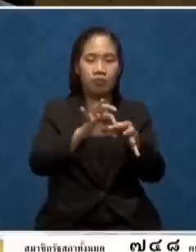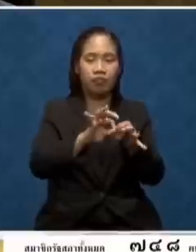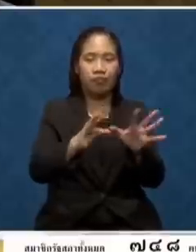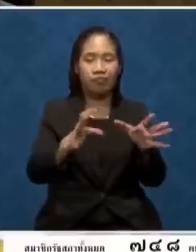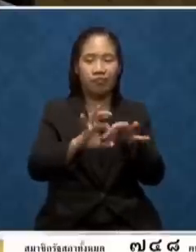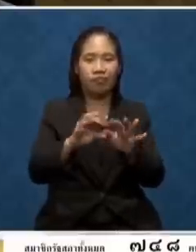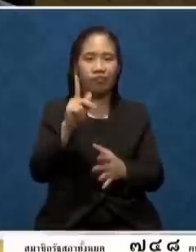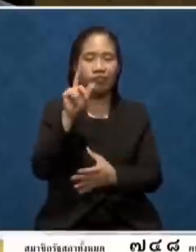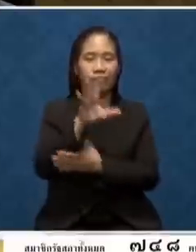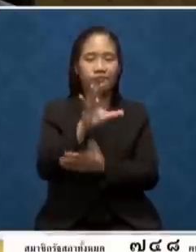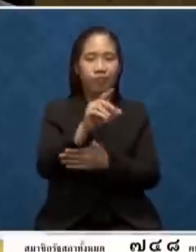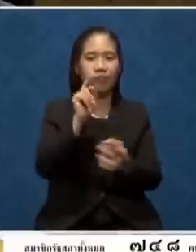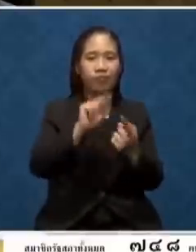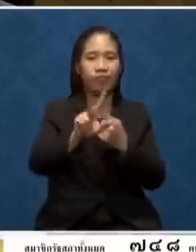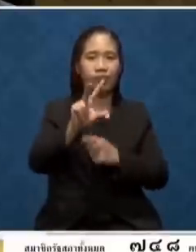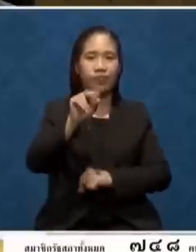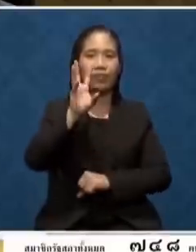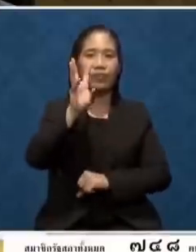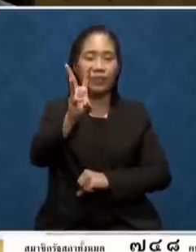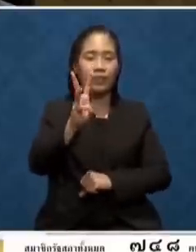ที่ 136